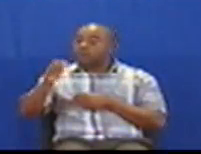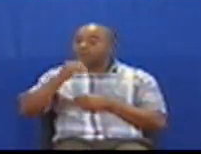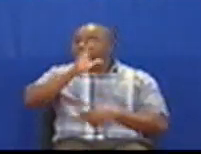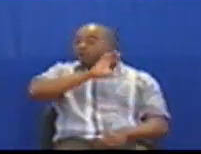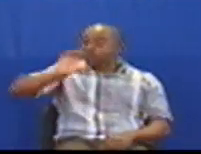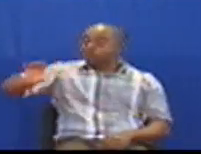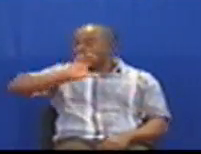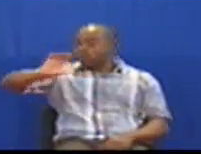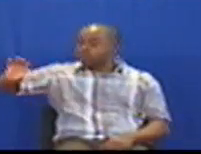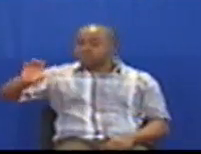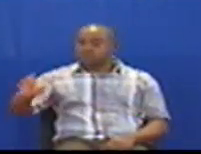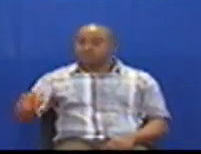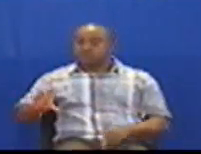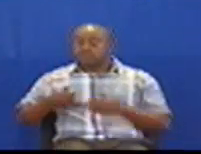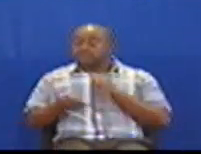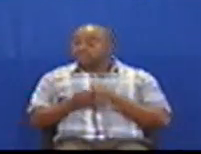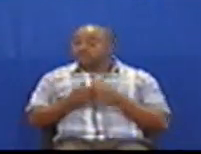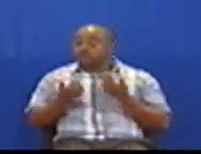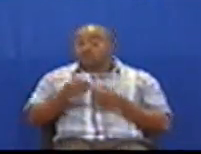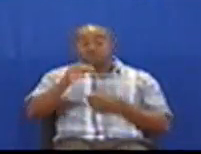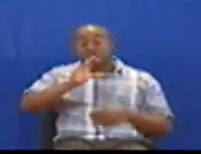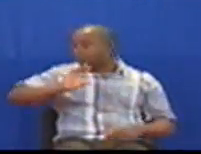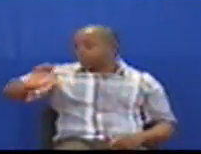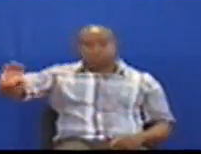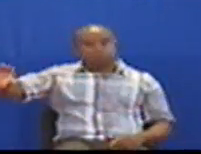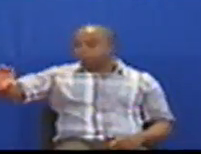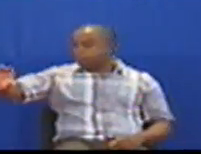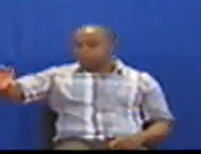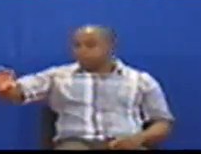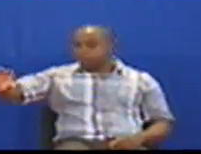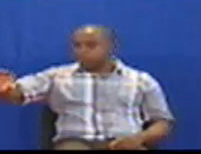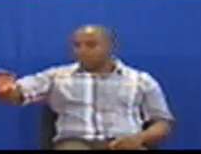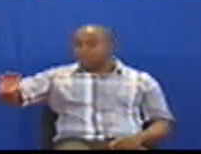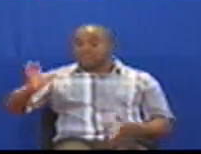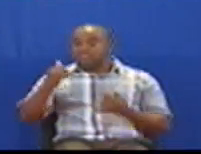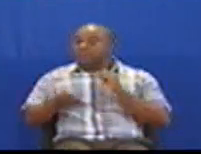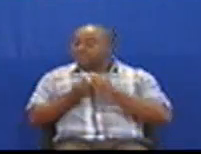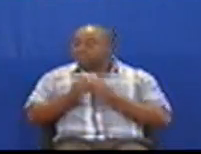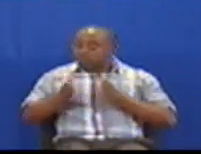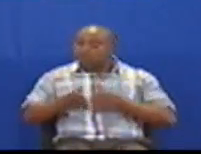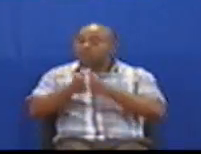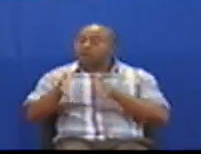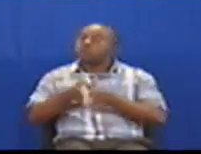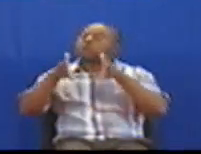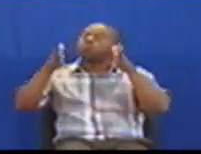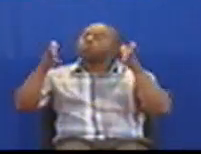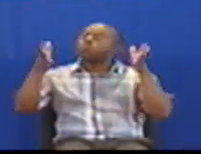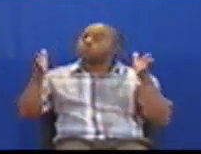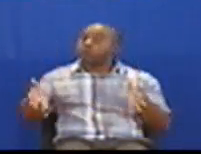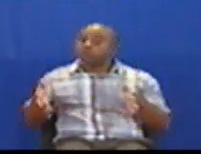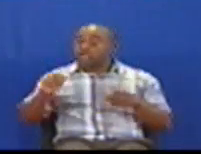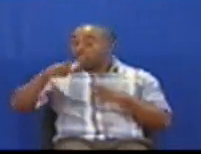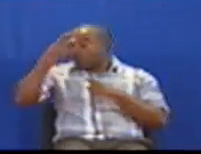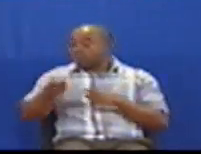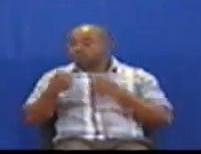kupewa fedha. Shida ni kwamba fedha hawapewi, ni kidogo sana na mzunguko wa barabara ni mkubwa, kwa hiyo wanashindwa kutekeleza majibu wao, wajibu